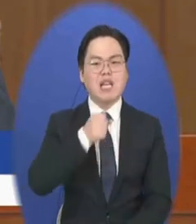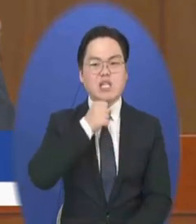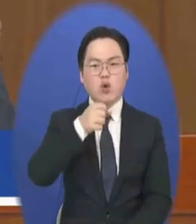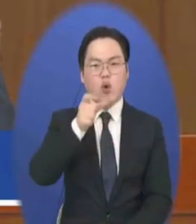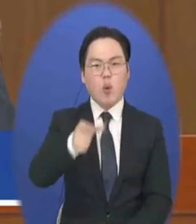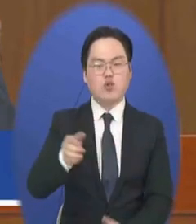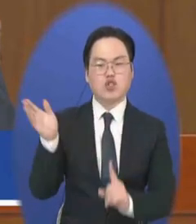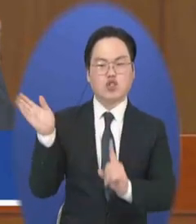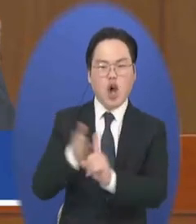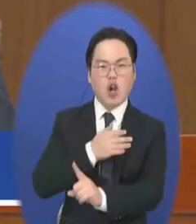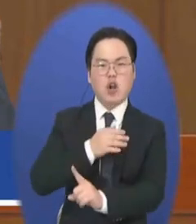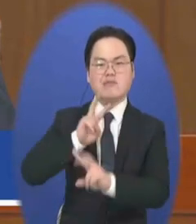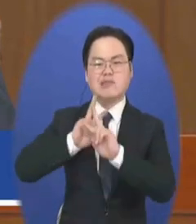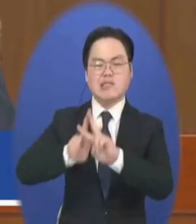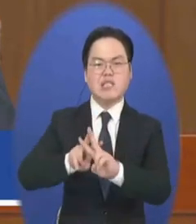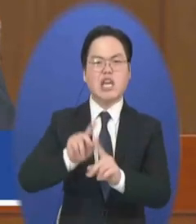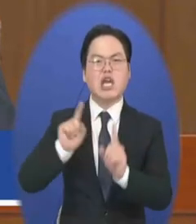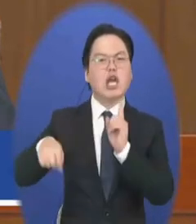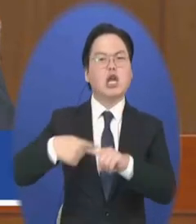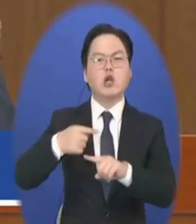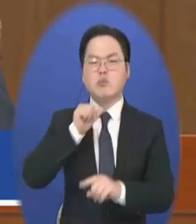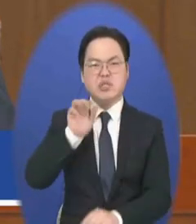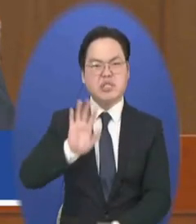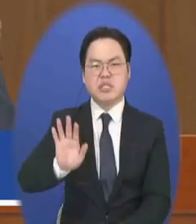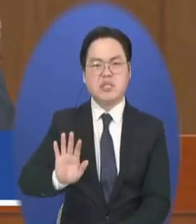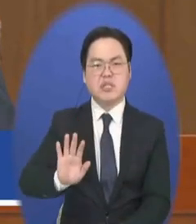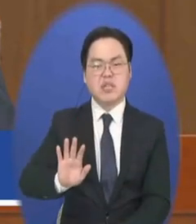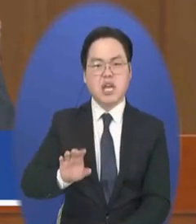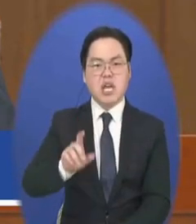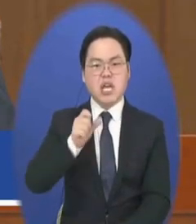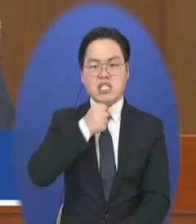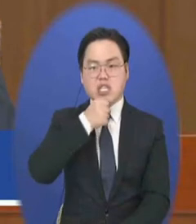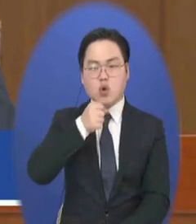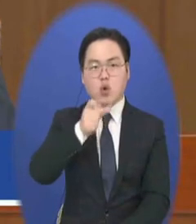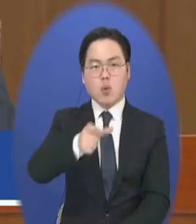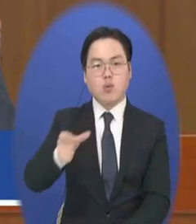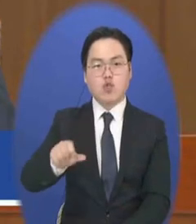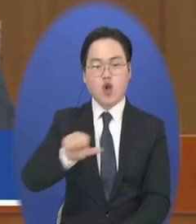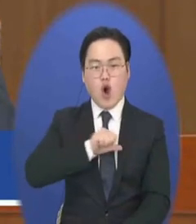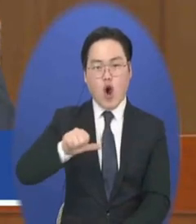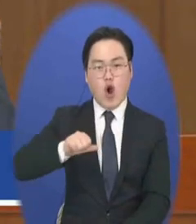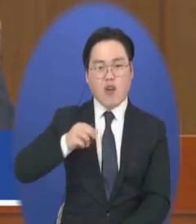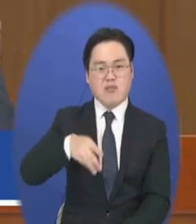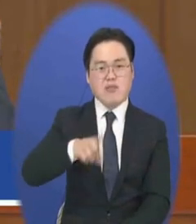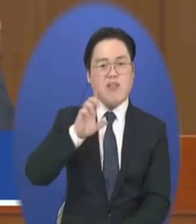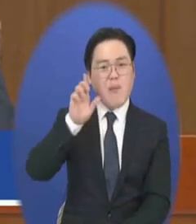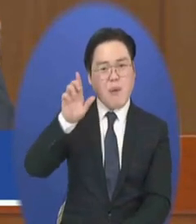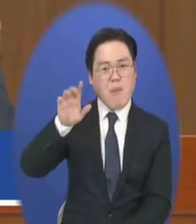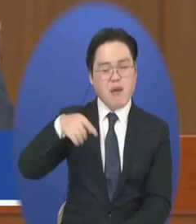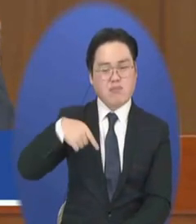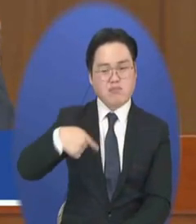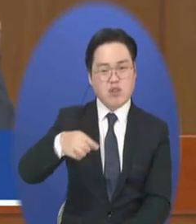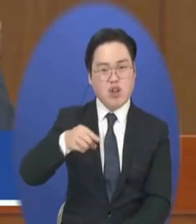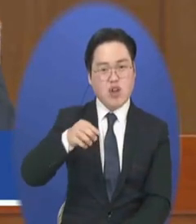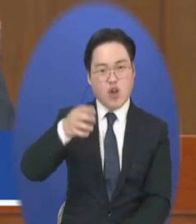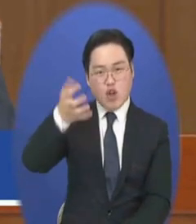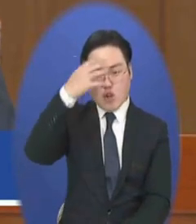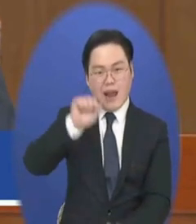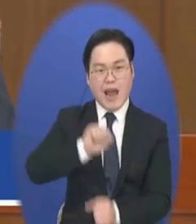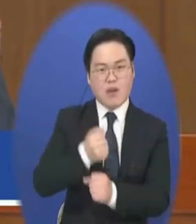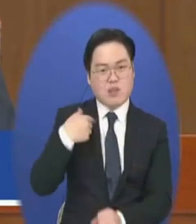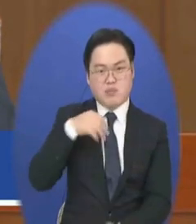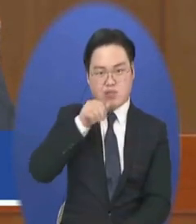илүүтэй сэтгүүлчдийн маань өөрсдийн одоо төрийн бус байгууллагууд байна. Тэр олон улсын жишгтэн